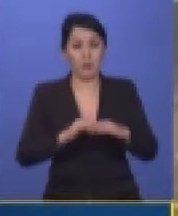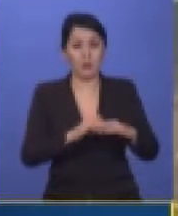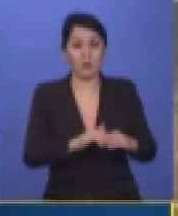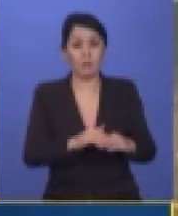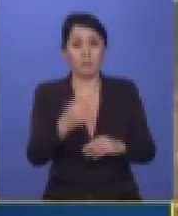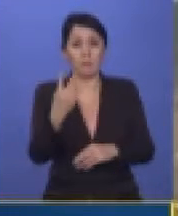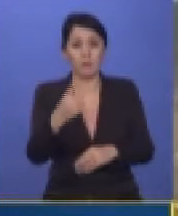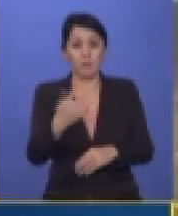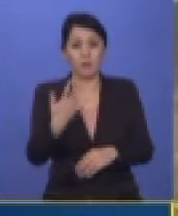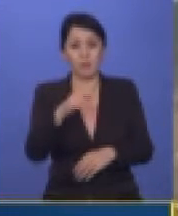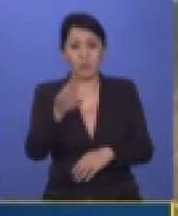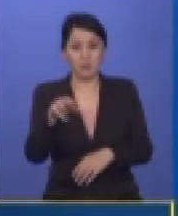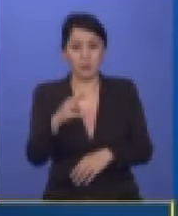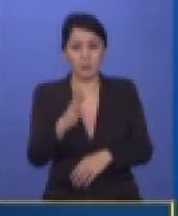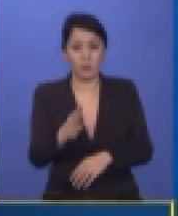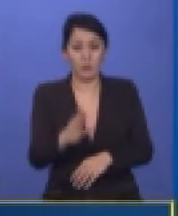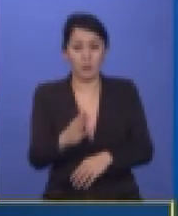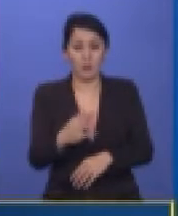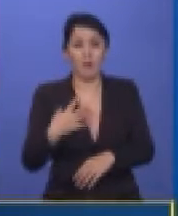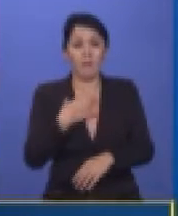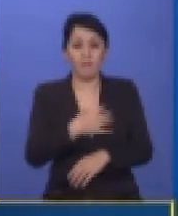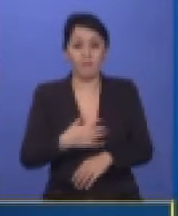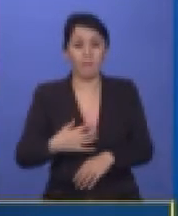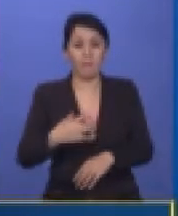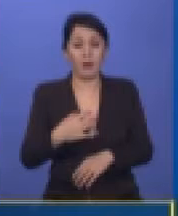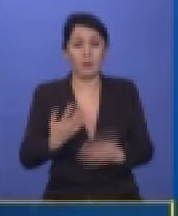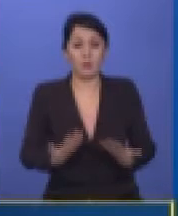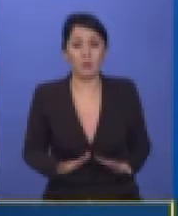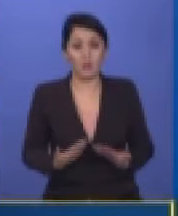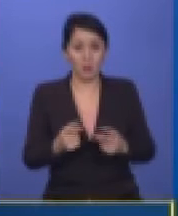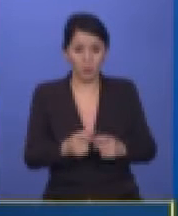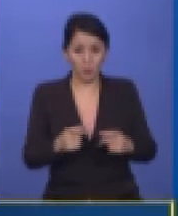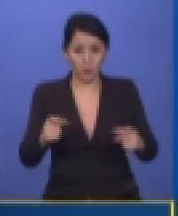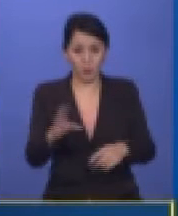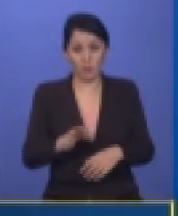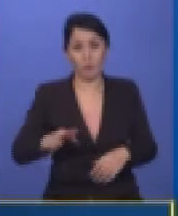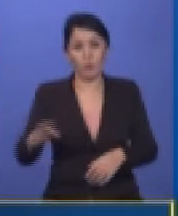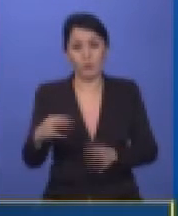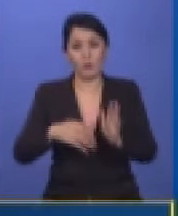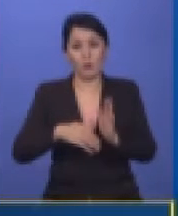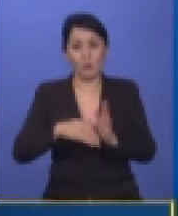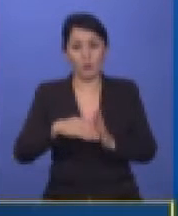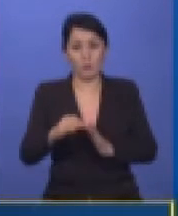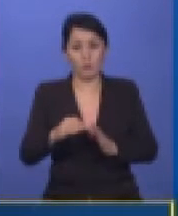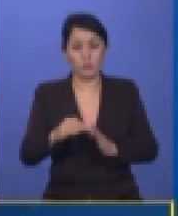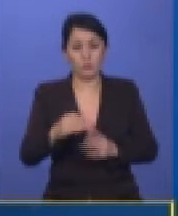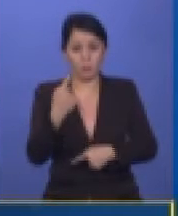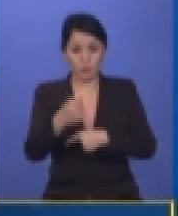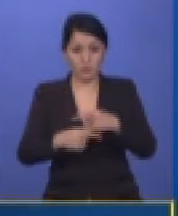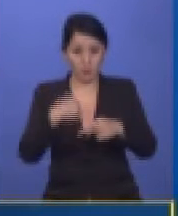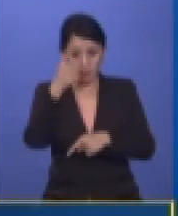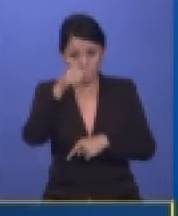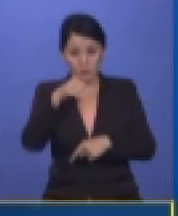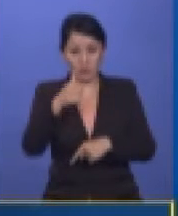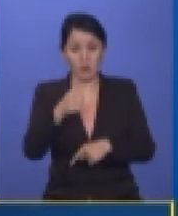сумме 25 миллиардов тенге. Немаловажным для населения области является благоустройство. Так, в текущем году на